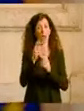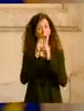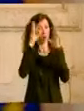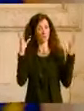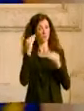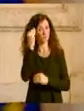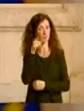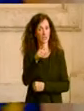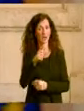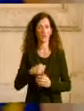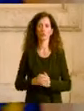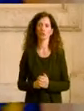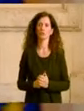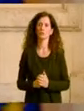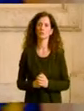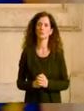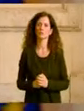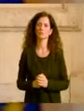Guardi,